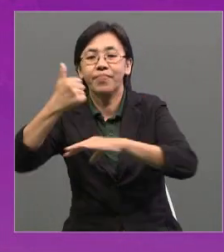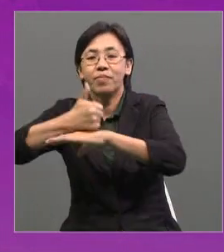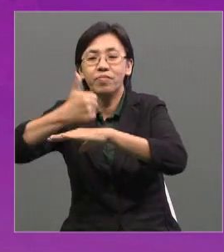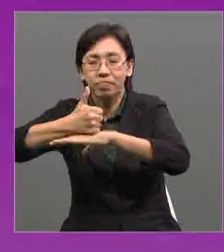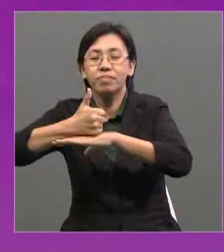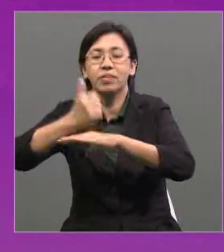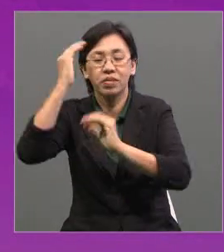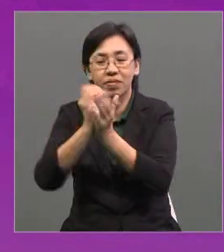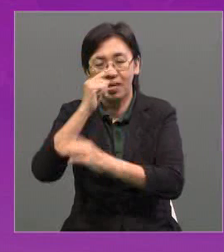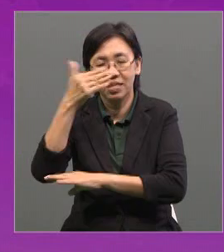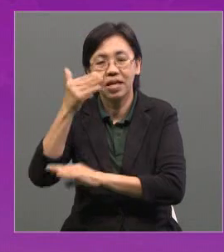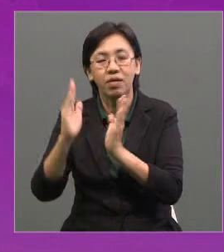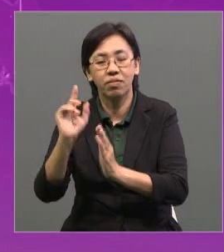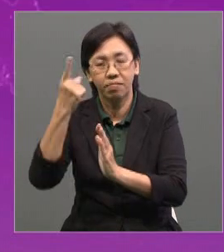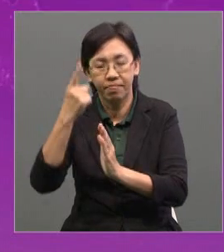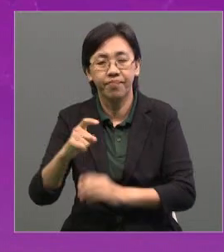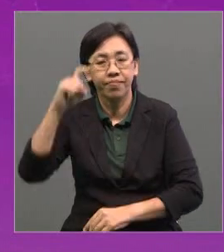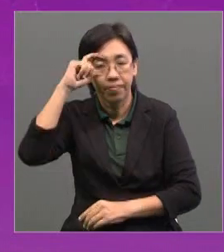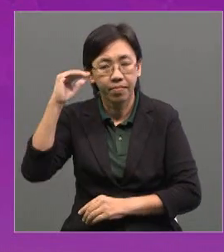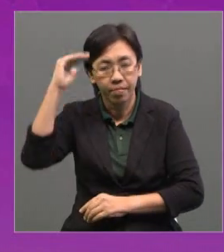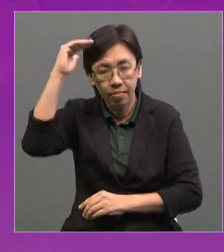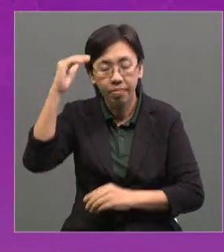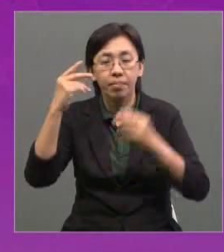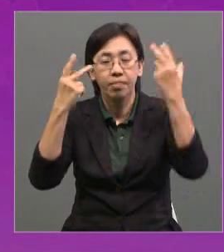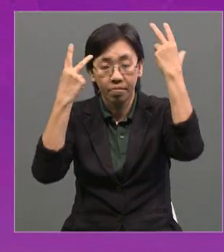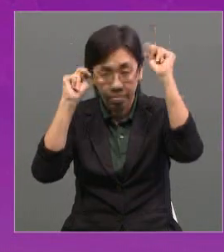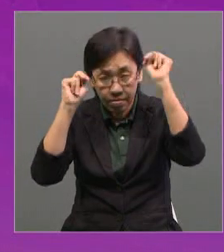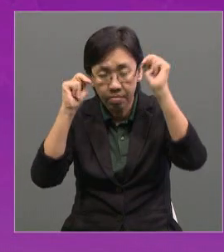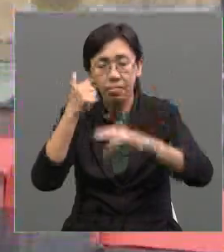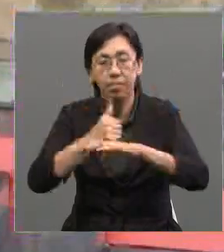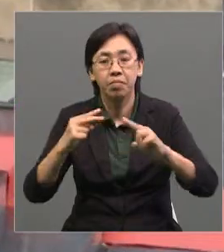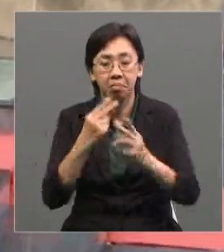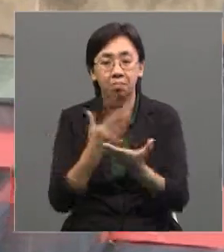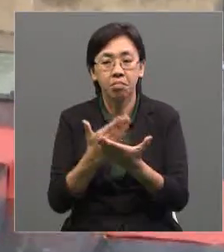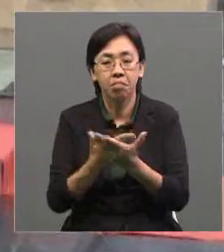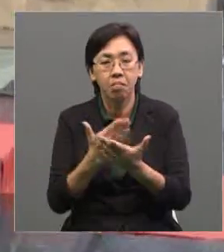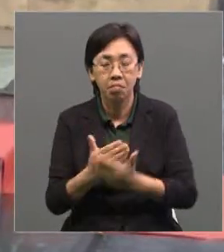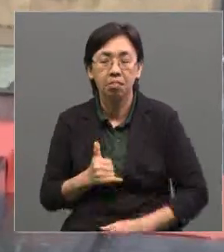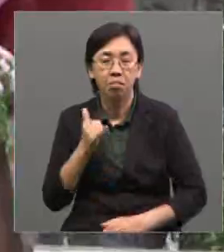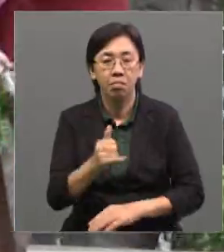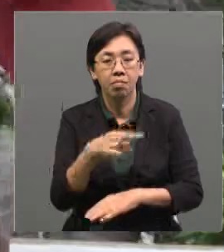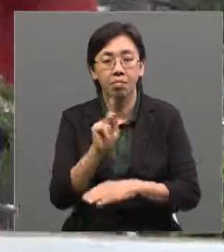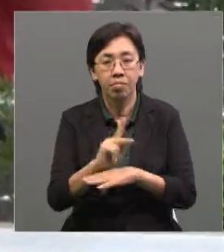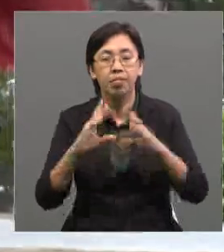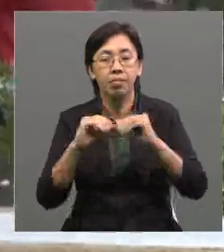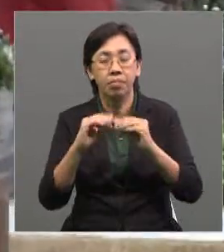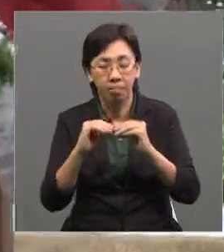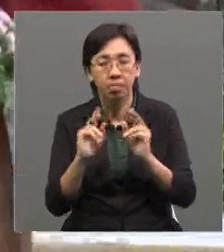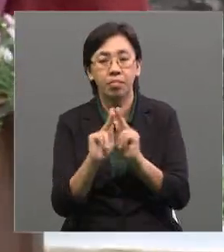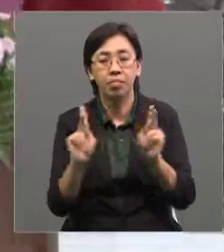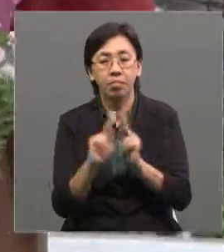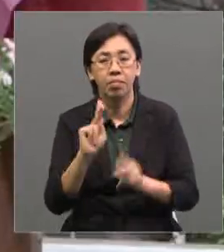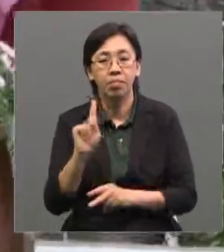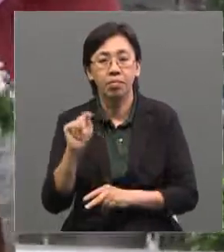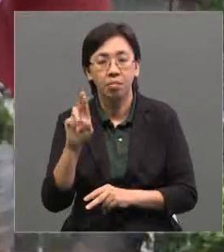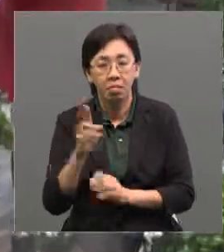วันนี้เนี่ยนะคะคุณเศรษฐาทวีสินนายกรัฐมนตรีและรัฐมนตรีว่าการกระทรวงการคลังนะคะก็เดินทางไปเป็นประธานการประชุมค่ะแล้วก่อน